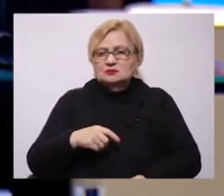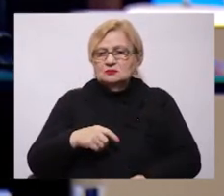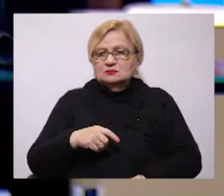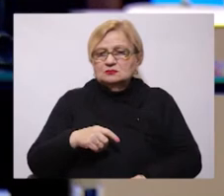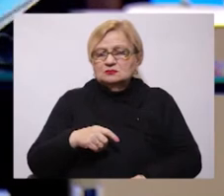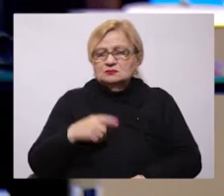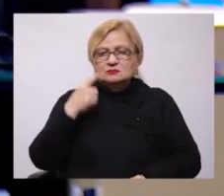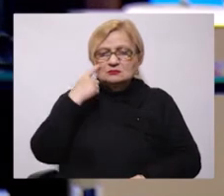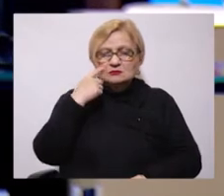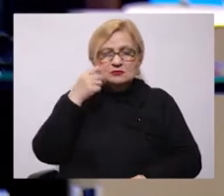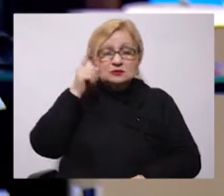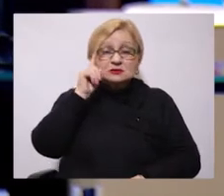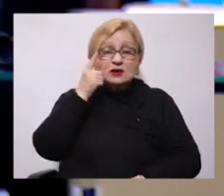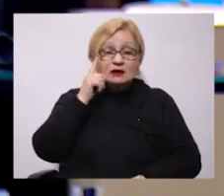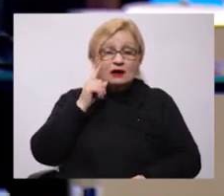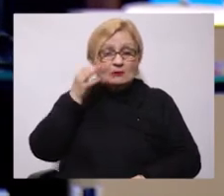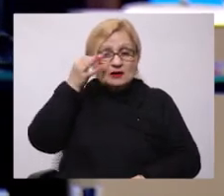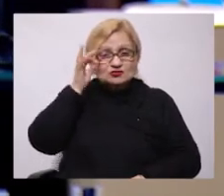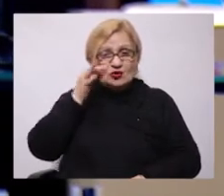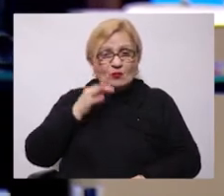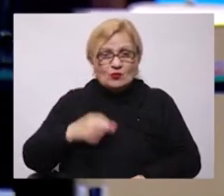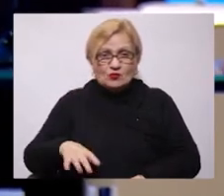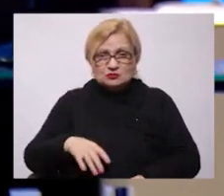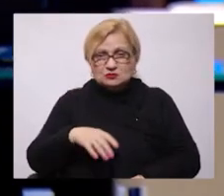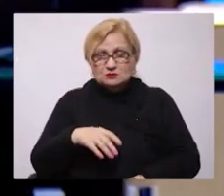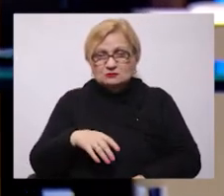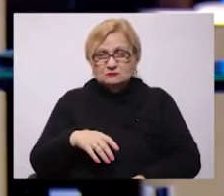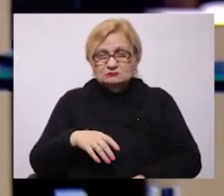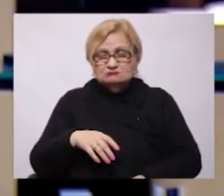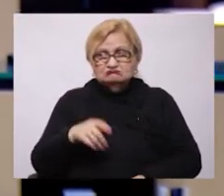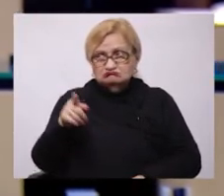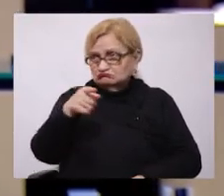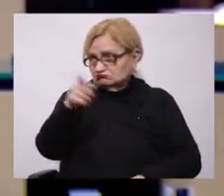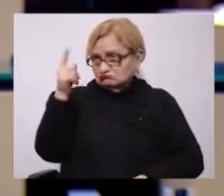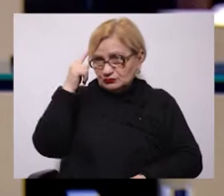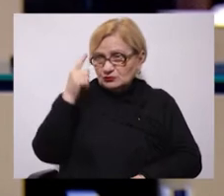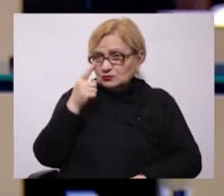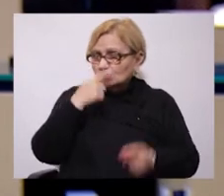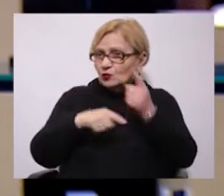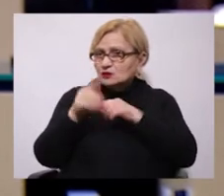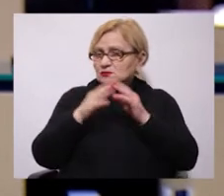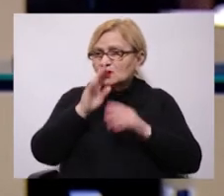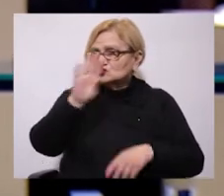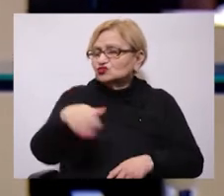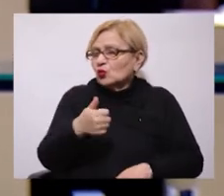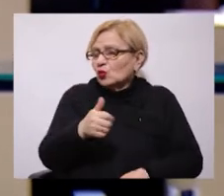ლოყაზე ცრემლი ჩამოუგორდა. როგორ ფიქრობ, შეძლებდა დეიზი მის დაბრუნებას სახლში?